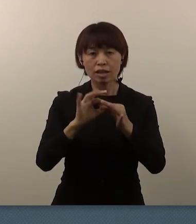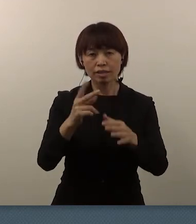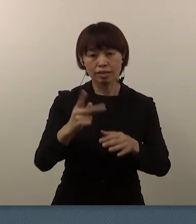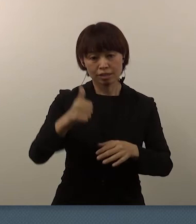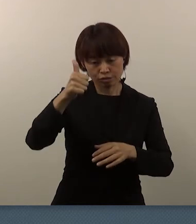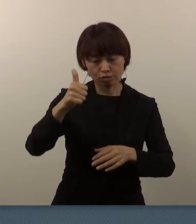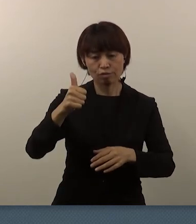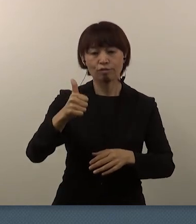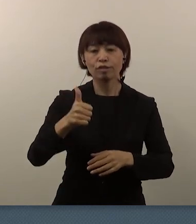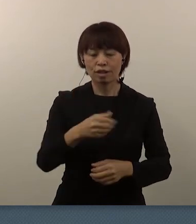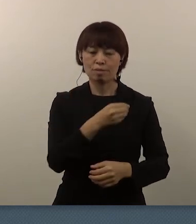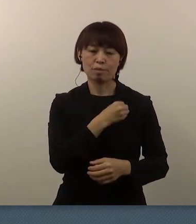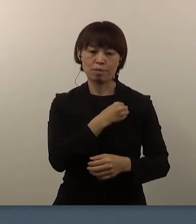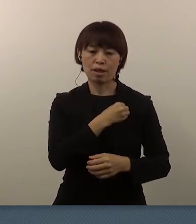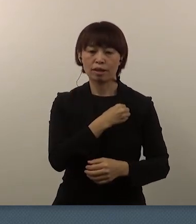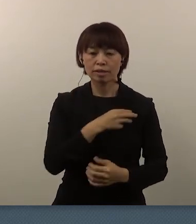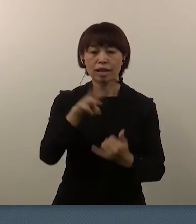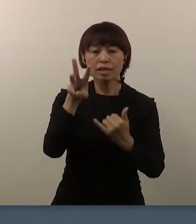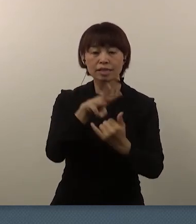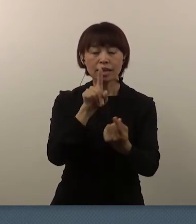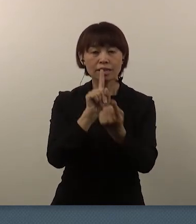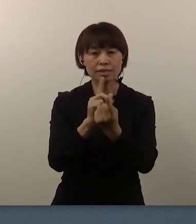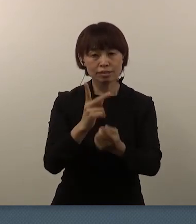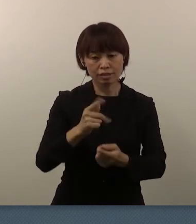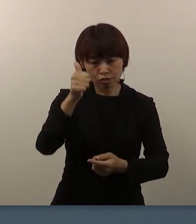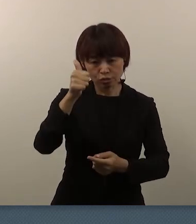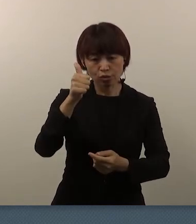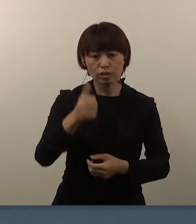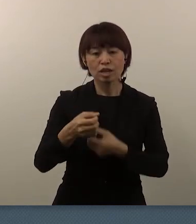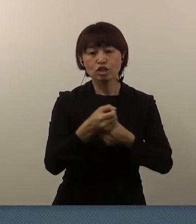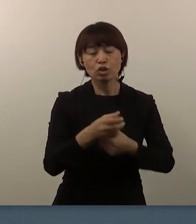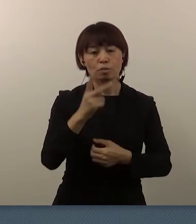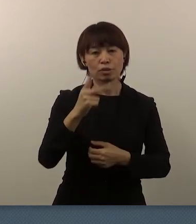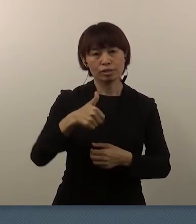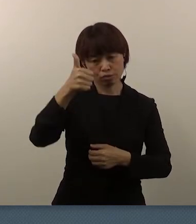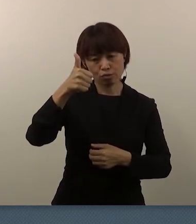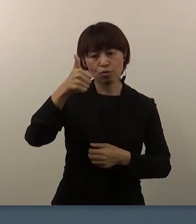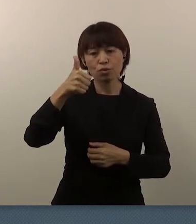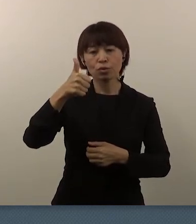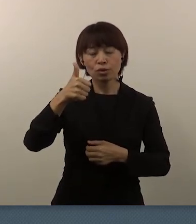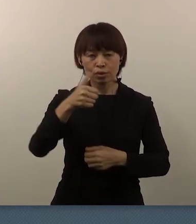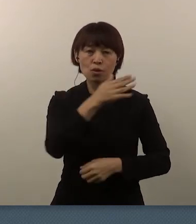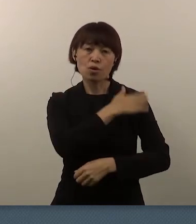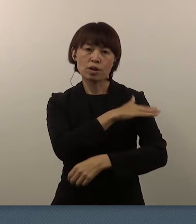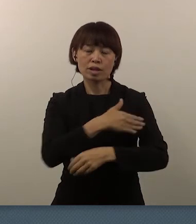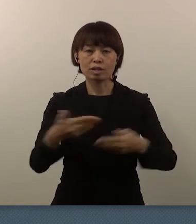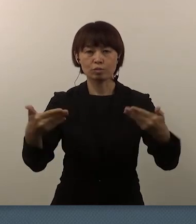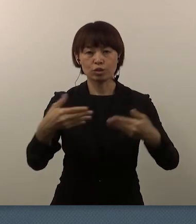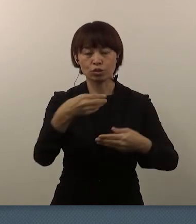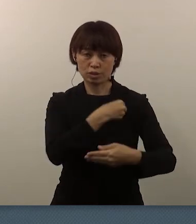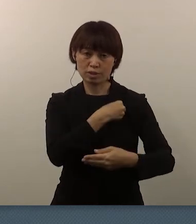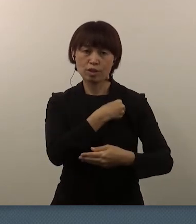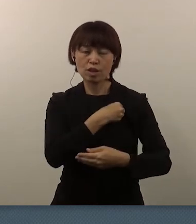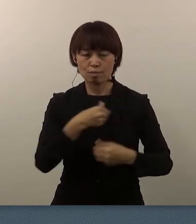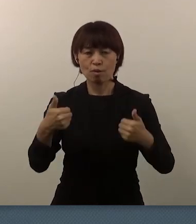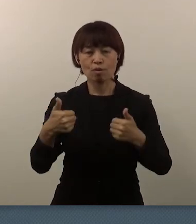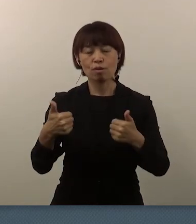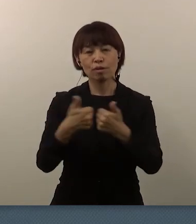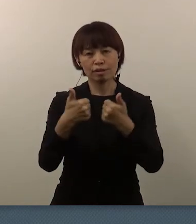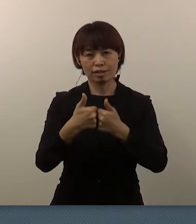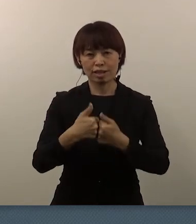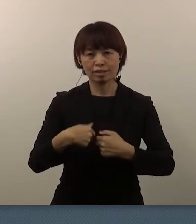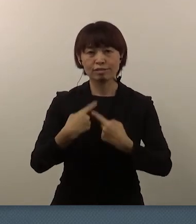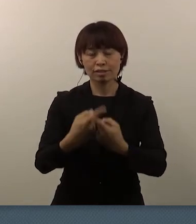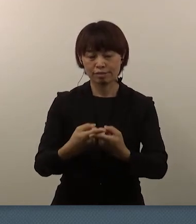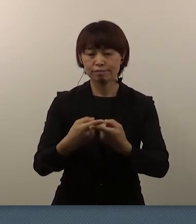害対策課長、消防課長、あと、まあ、毎日幹部職員が順番でですね、待機に入るんです。その